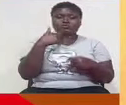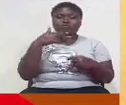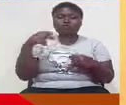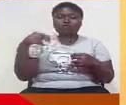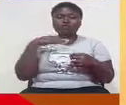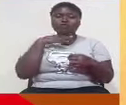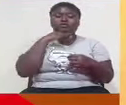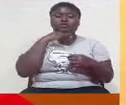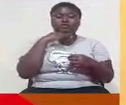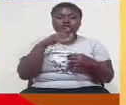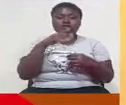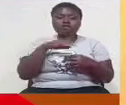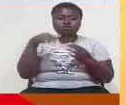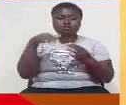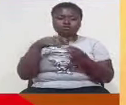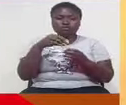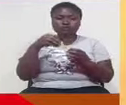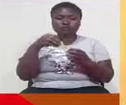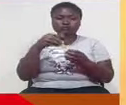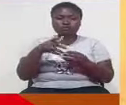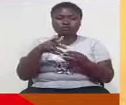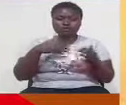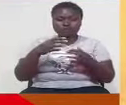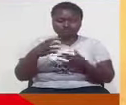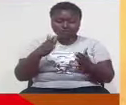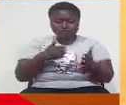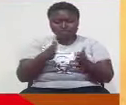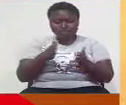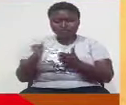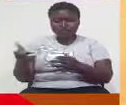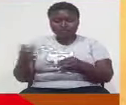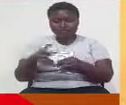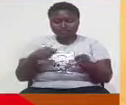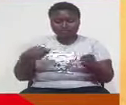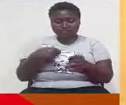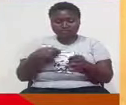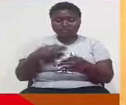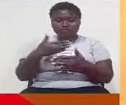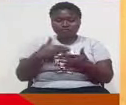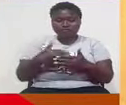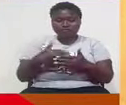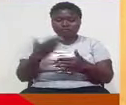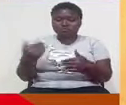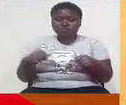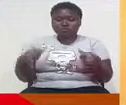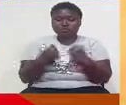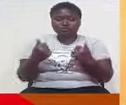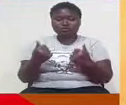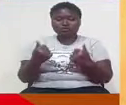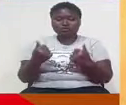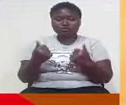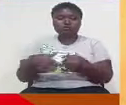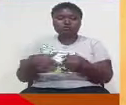we are still mobilizing them. But the first being mobilized, somebody just comes and attacks those camps. Six people have